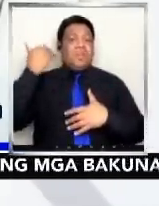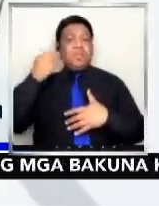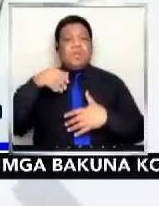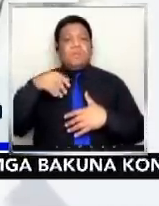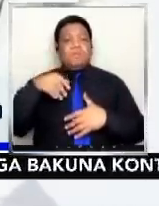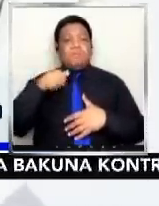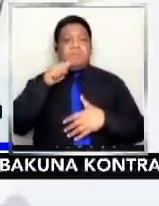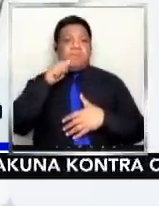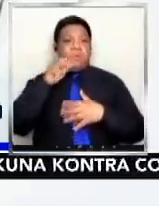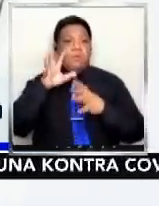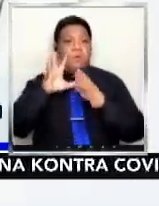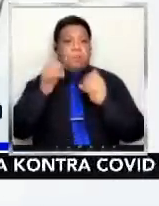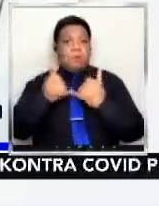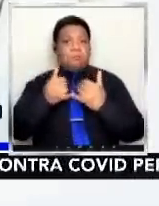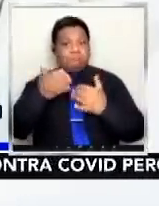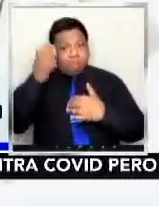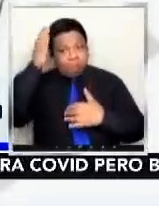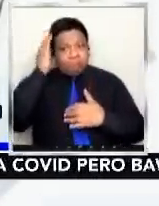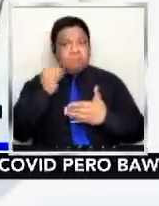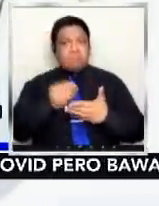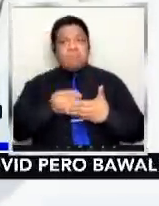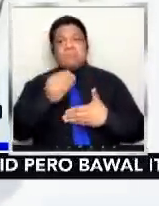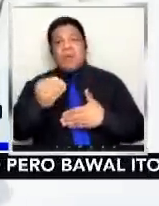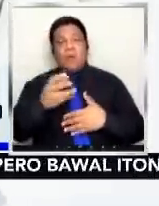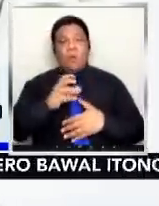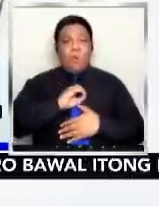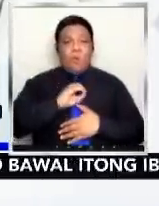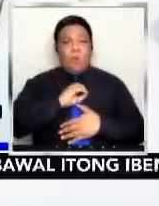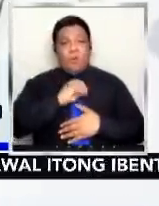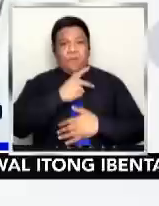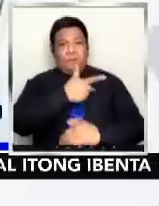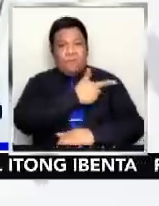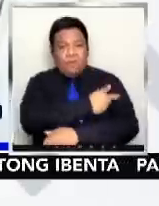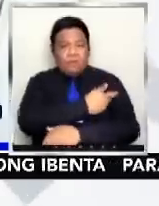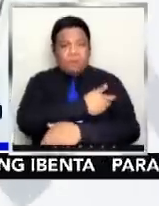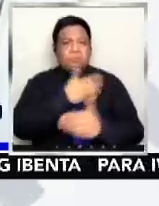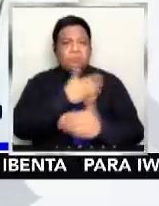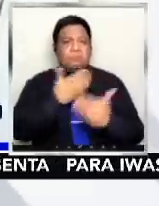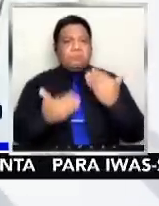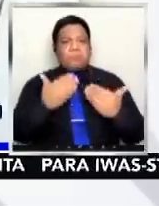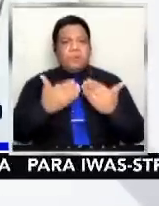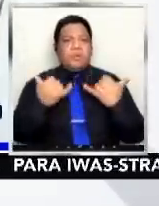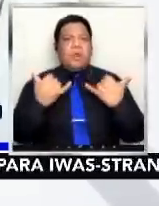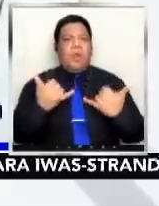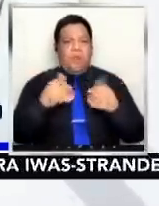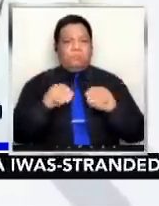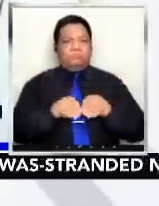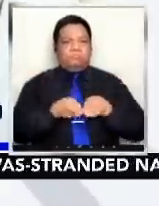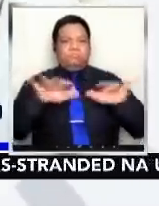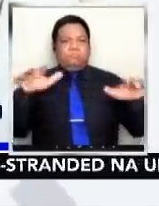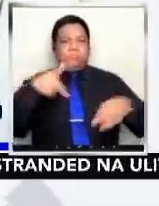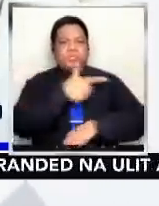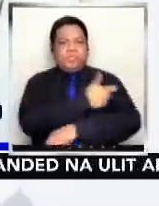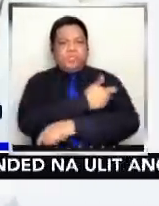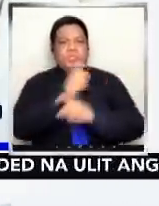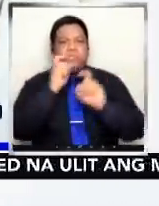na makabili ng sariling bakuna, baka raw nagmamass vaccination na ngayon at malapit nang maabot